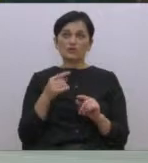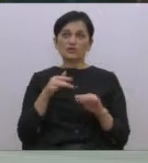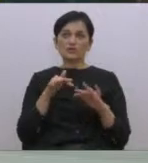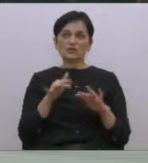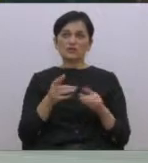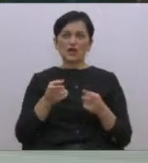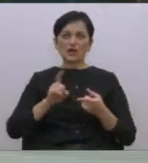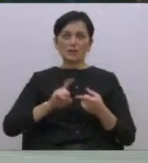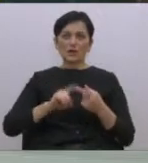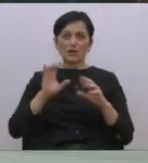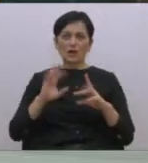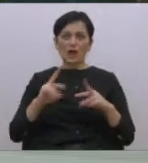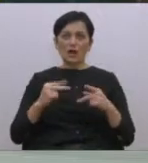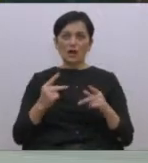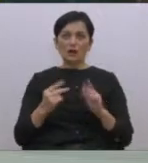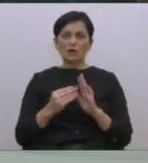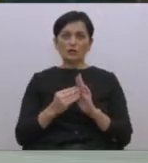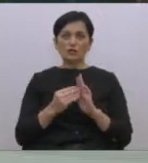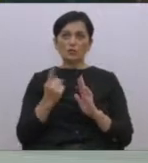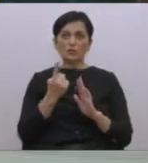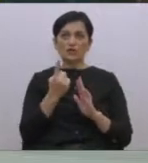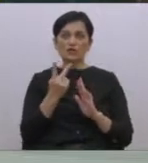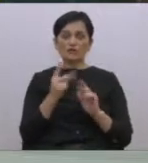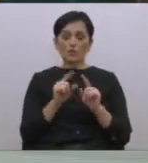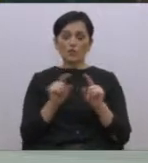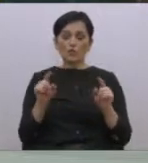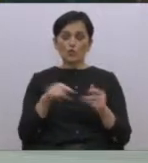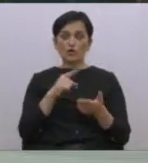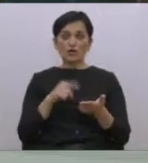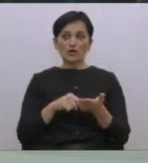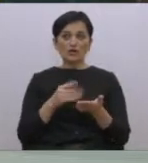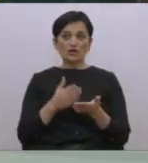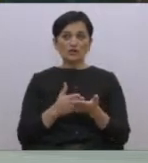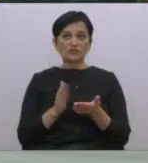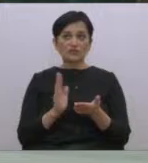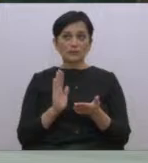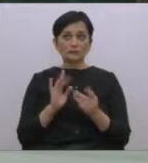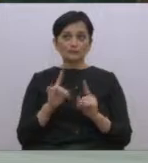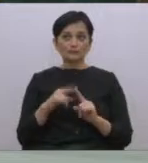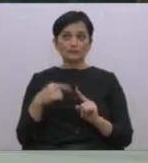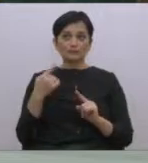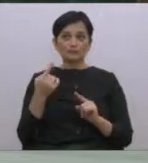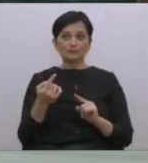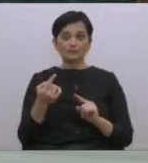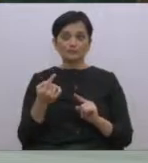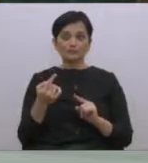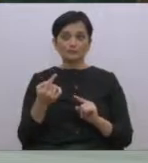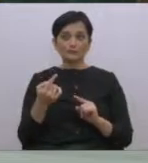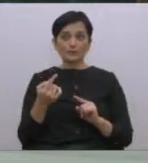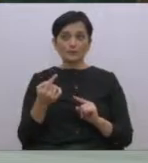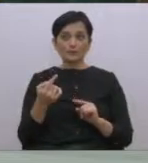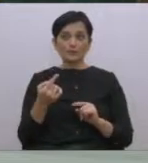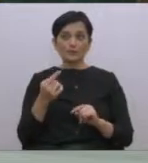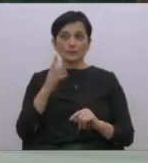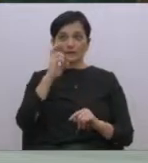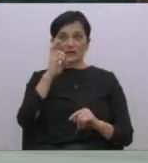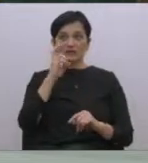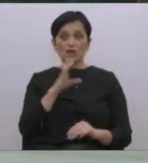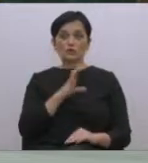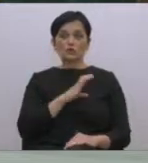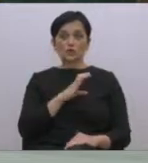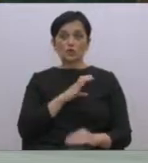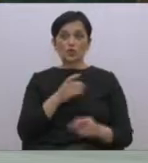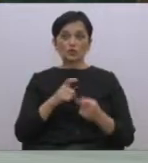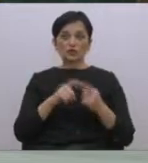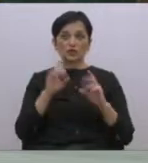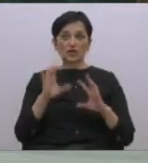საქმის შესახებ განვითარდება პირველ მეორე მუხლთან კითხვები არ არის. შემდეგი სახელმწიფო ქონების